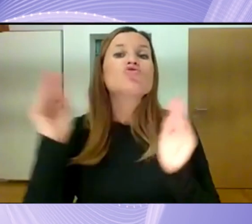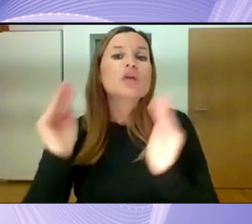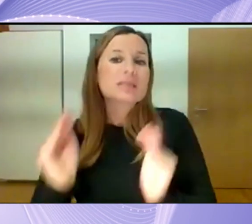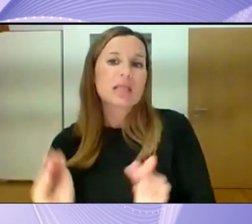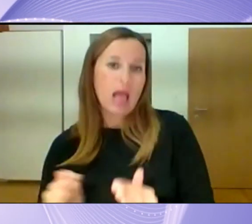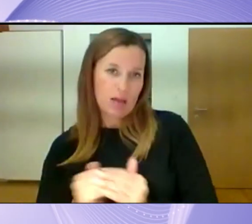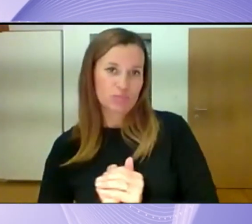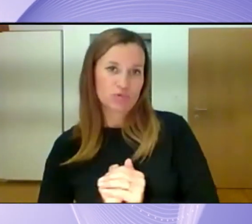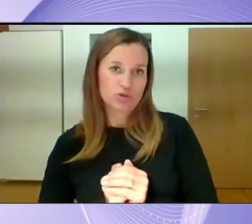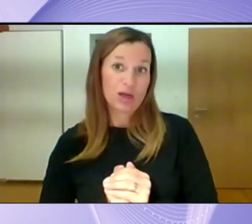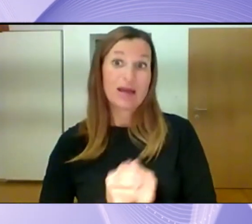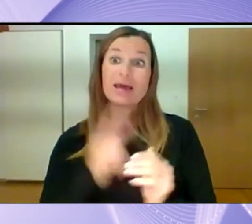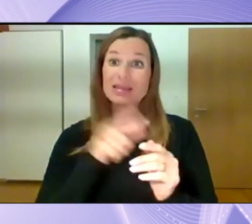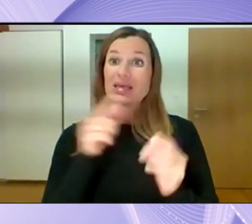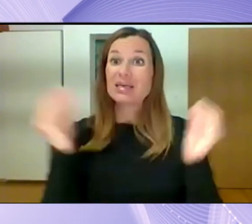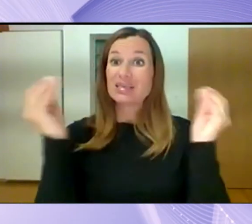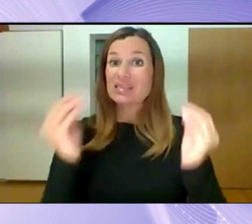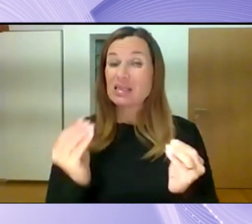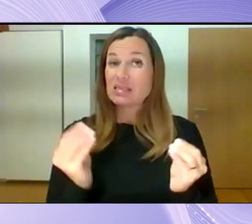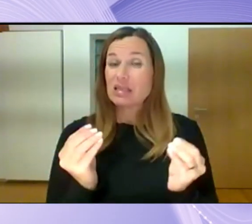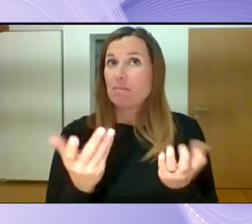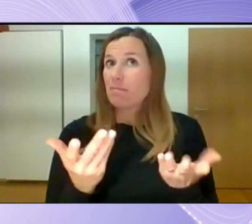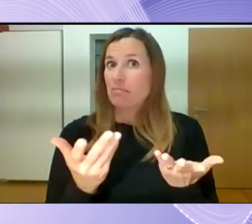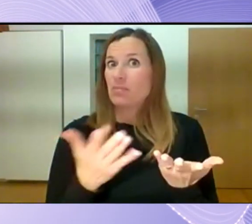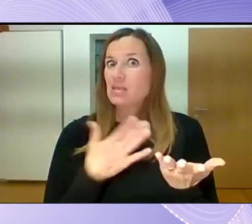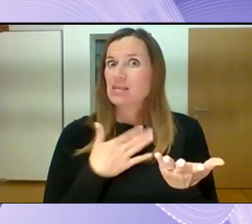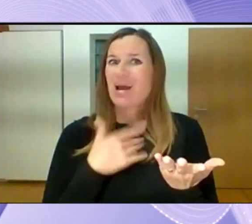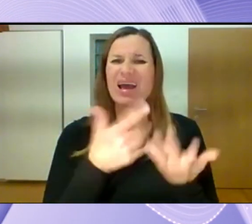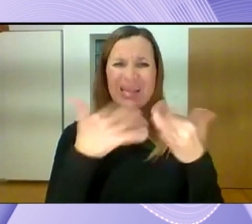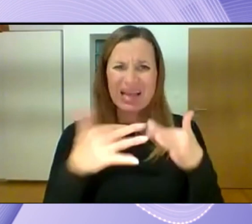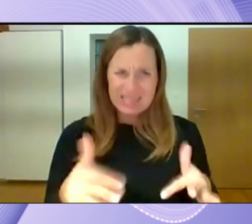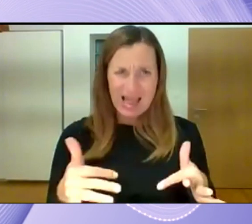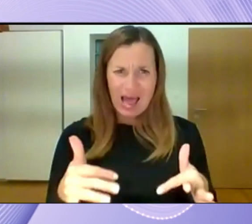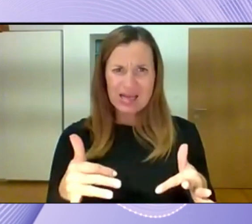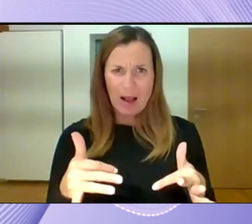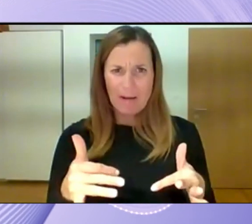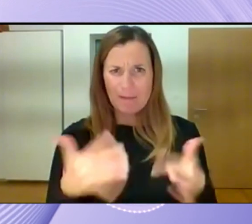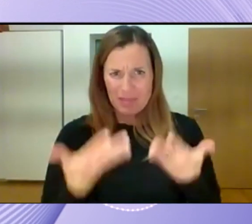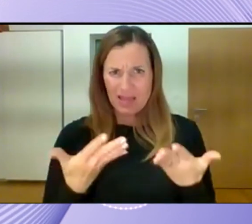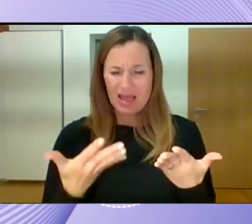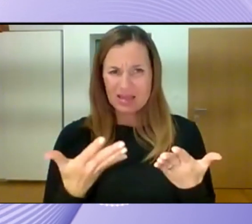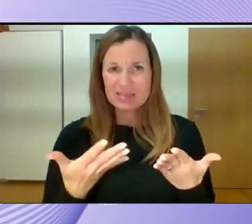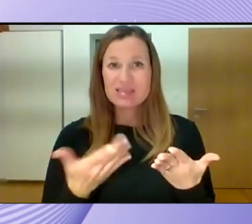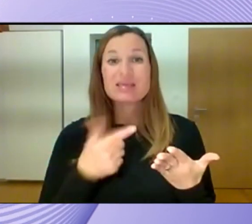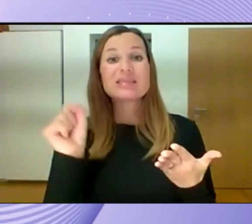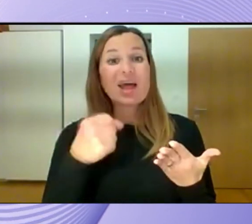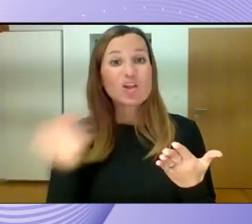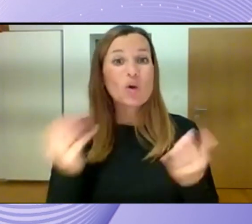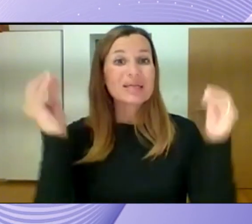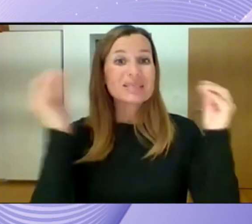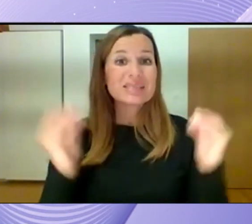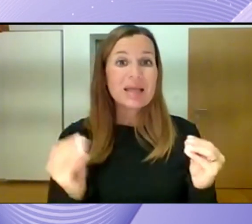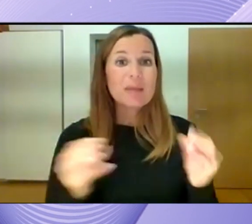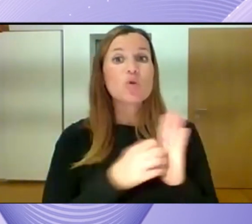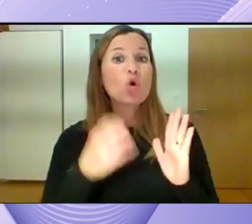In sistem zakaj to razlagam je danes pri tej naši temi? Zaradi tega, ker sistem